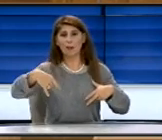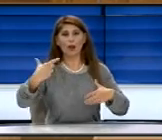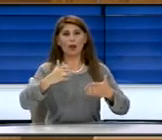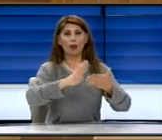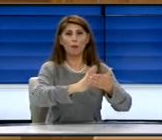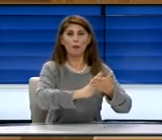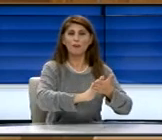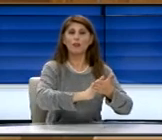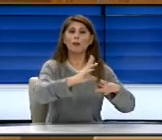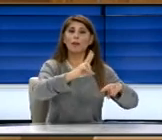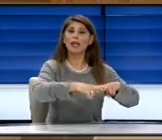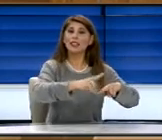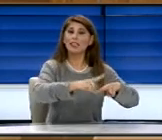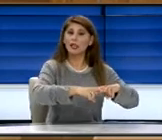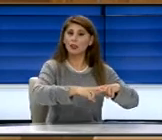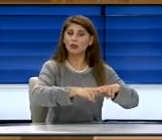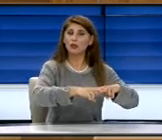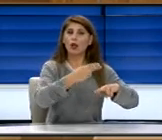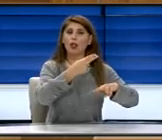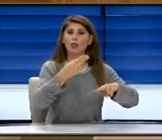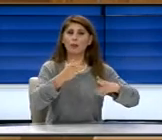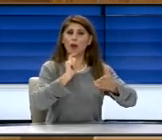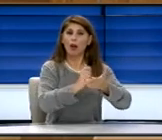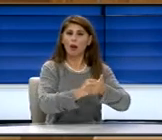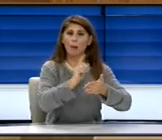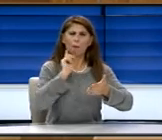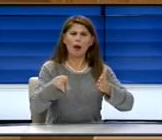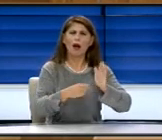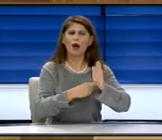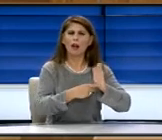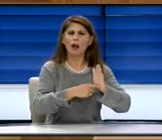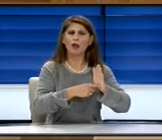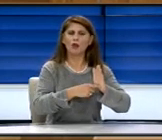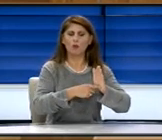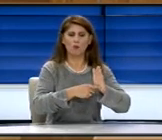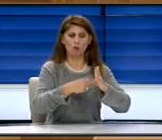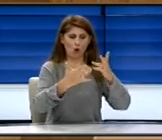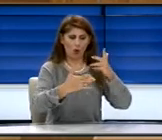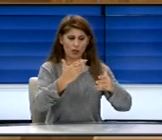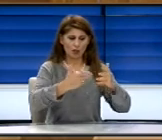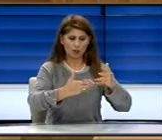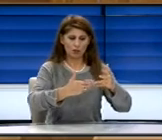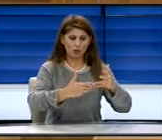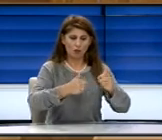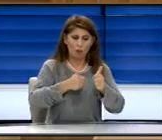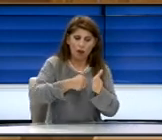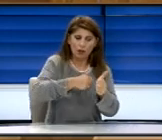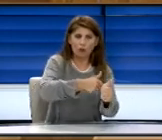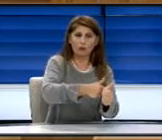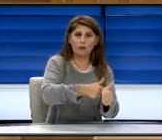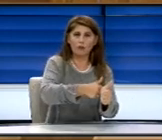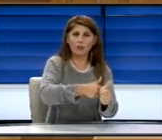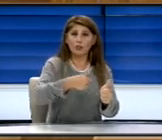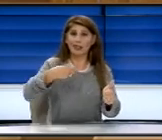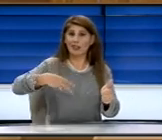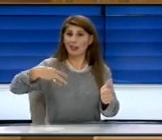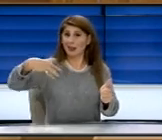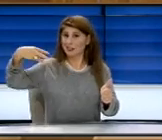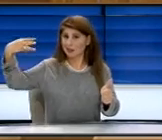σε επαφή με Ισραηλινούς για την αγορά παράνομου λογισμικού υποκλοπών, και τα στελέχη του ΣΥΡΙΖΑ και ο κύριος